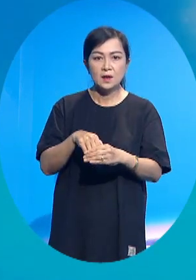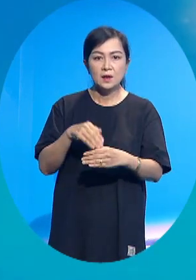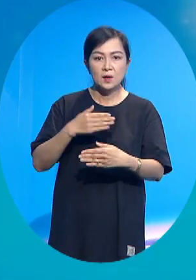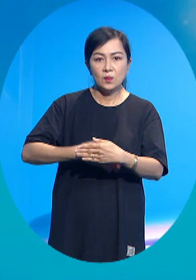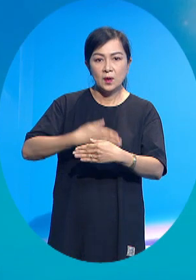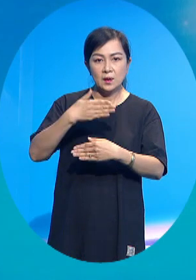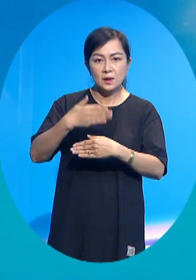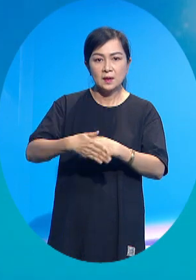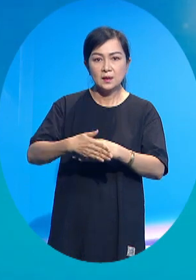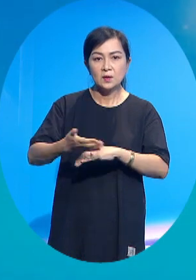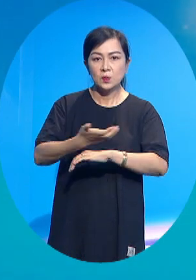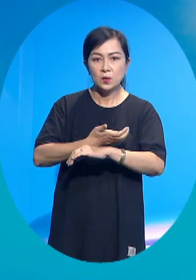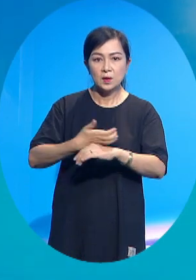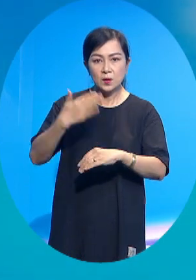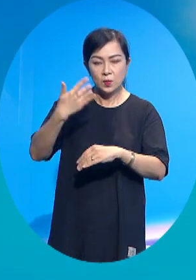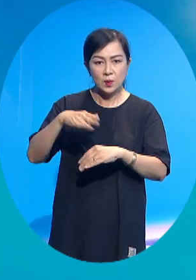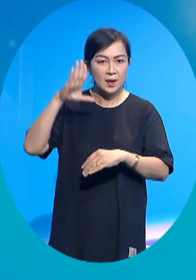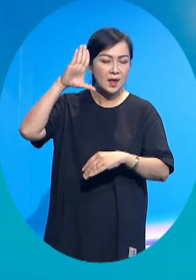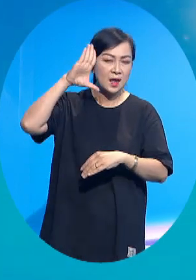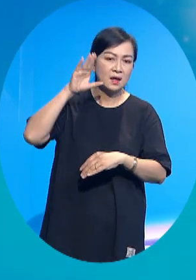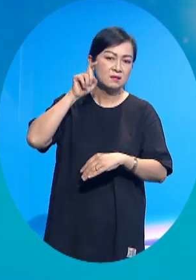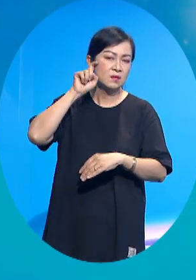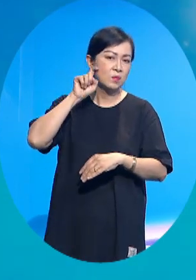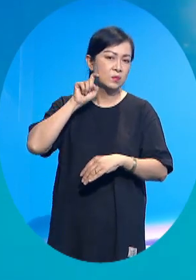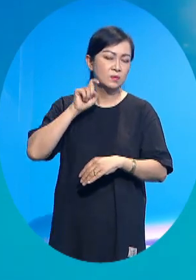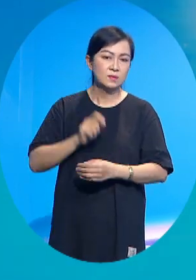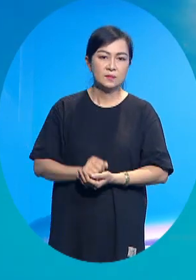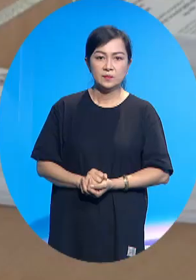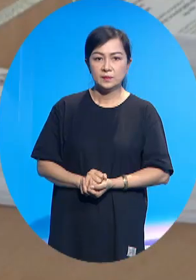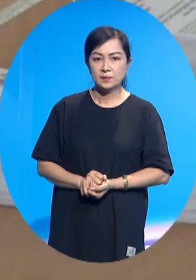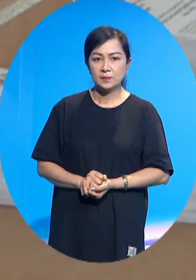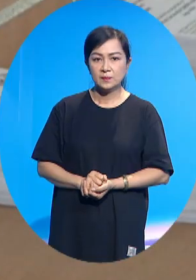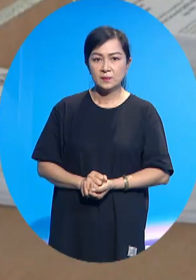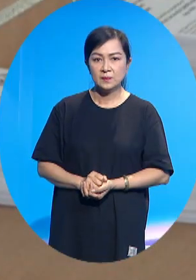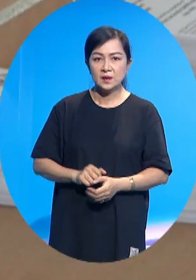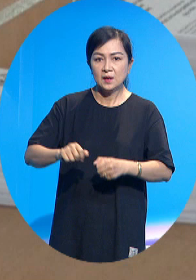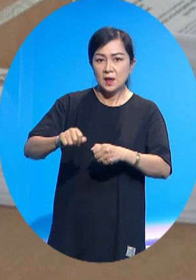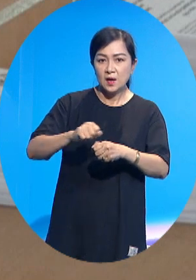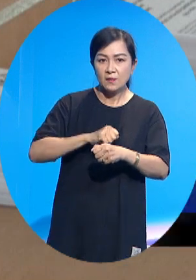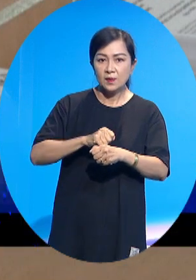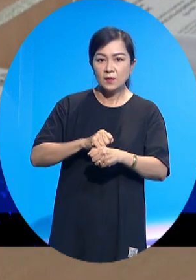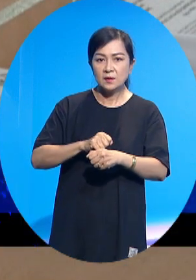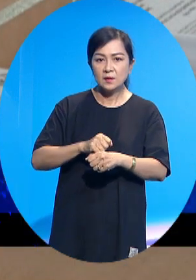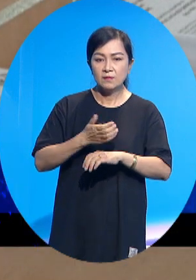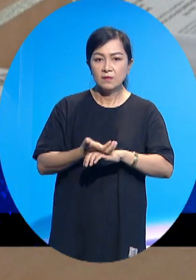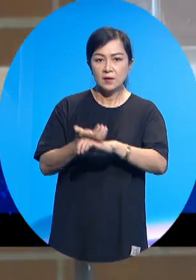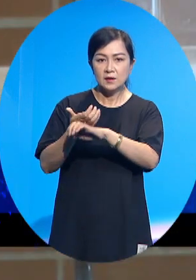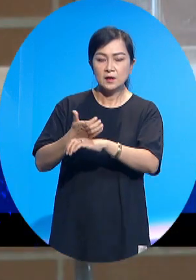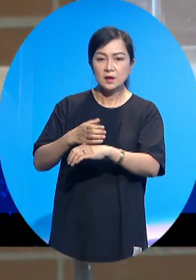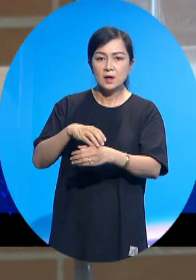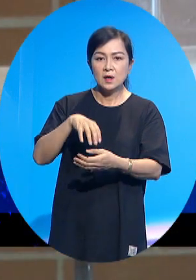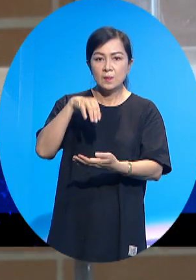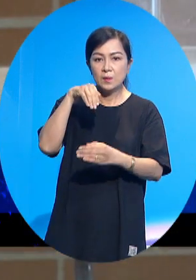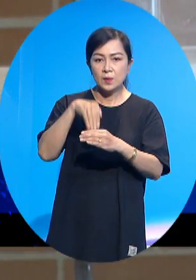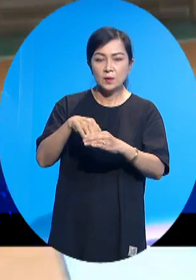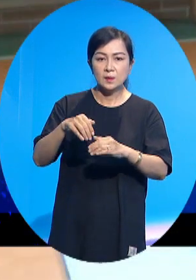phiếu được chú trọng trong bối cảnh nước này đang trải qua mùa hè nóng bức. Lá phiếu và hồng phiếu đã được vận chuyển tới các điểm bầu cử